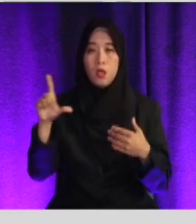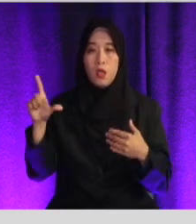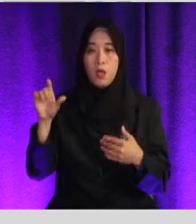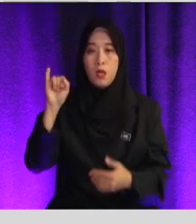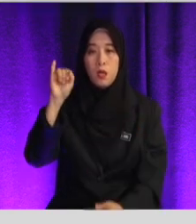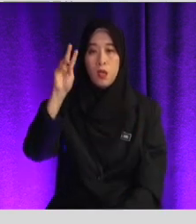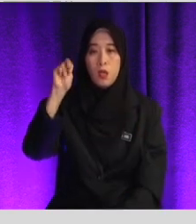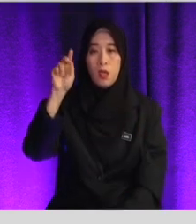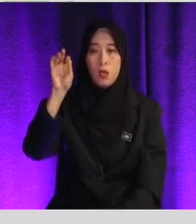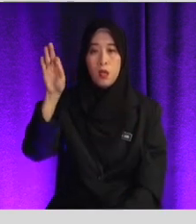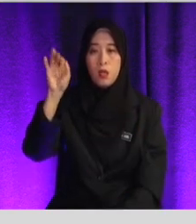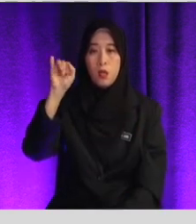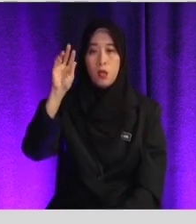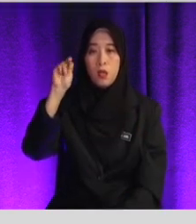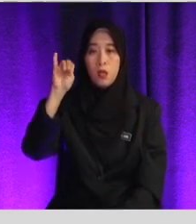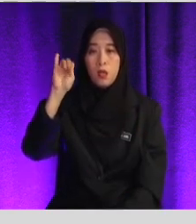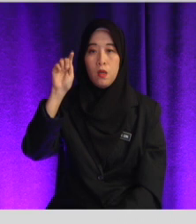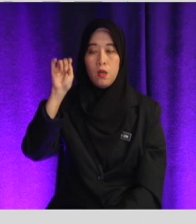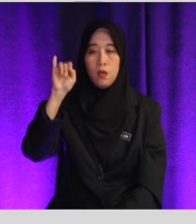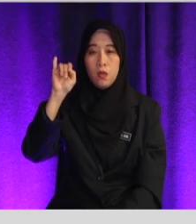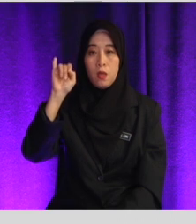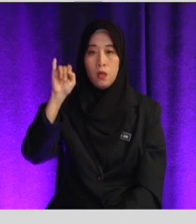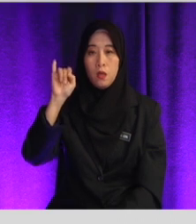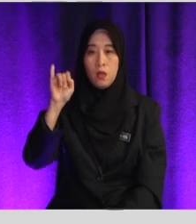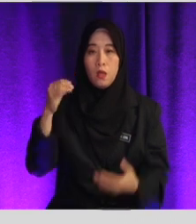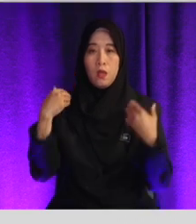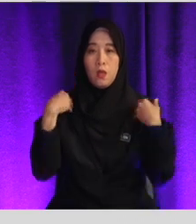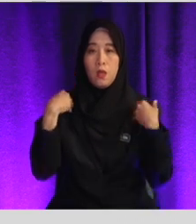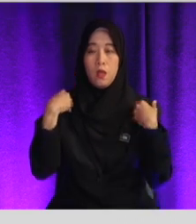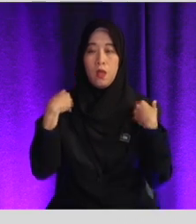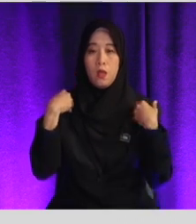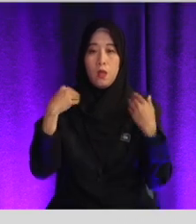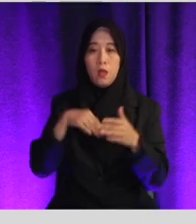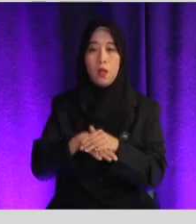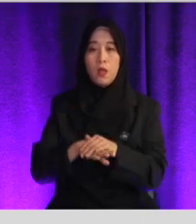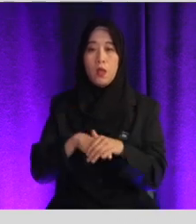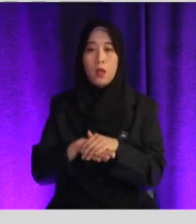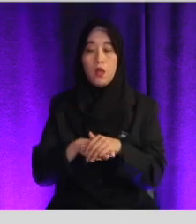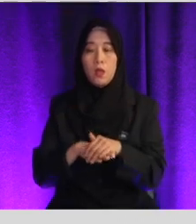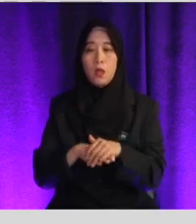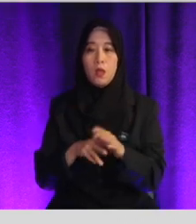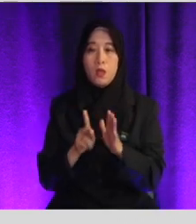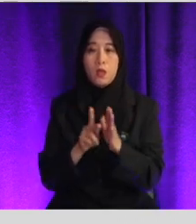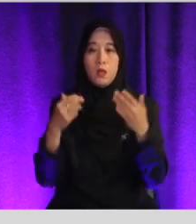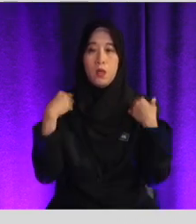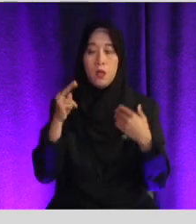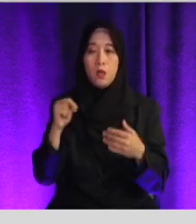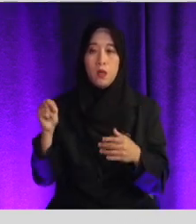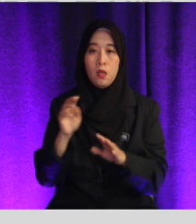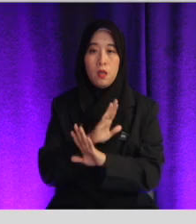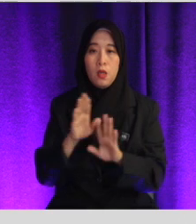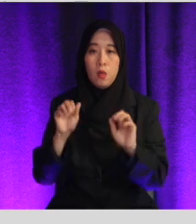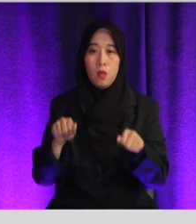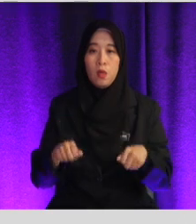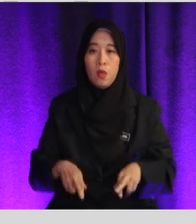infinity. Okey. Sebab dia dalam keadaan off, dia tak akan membenarkan arus elektrik lalu pada dia. Jadi automatik dia akan letakkan nilai